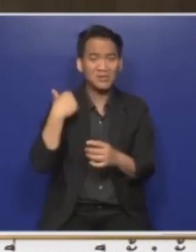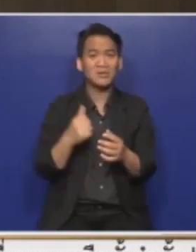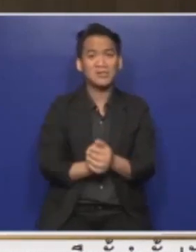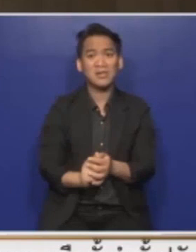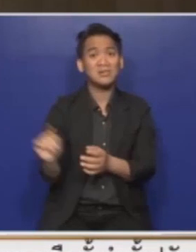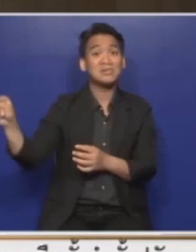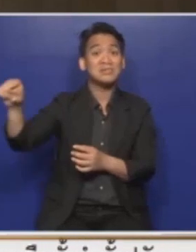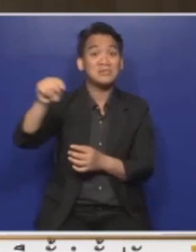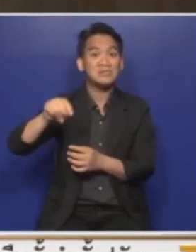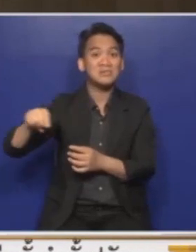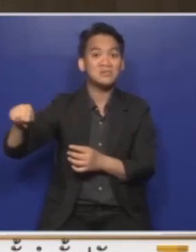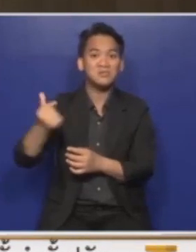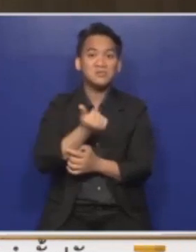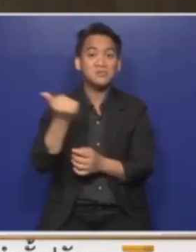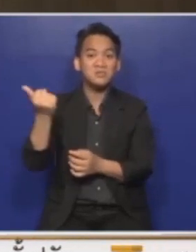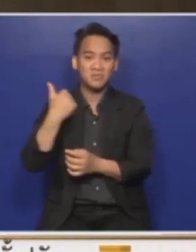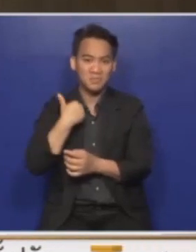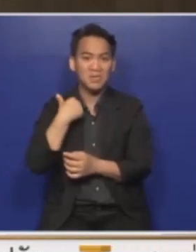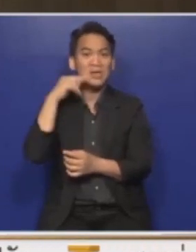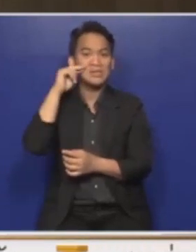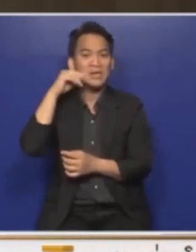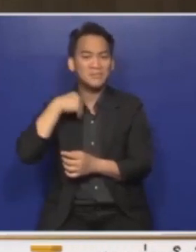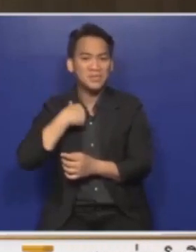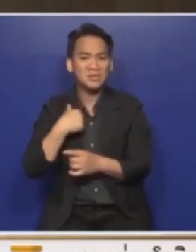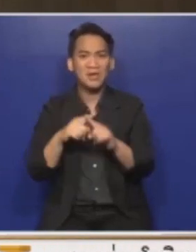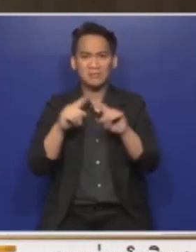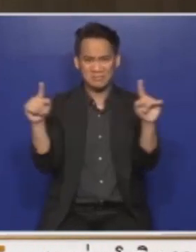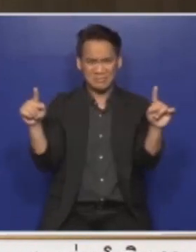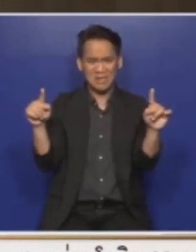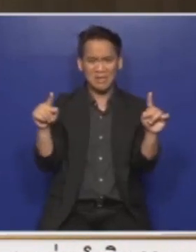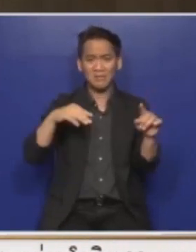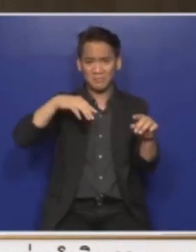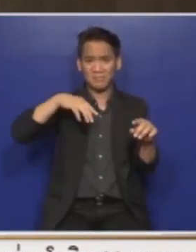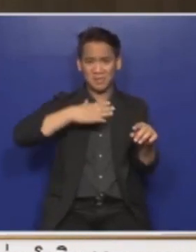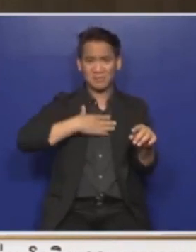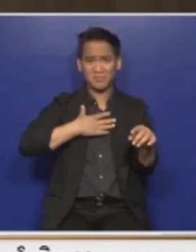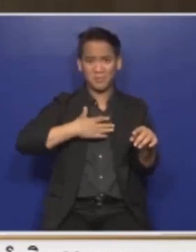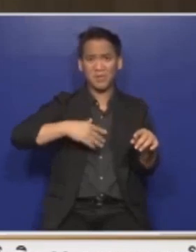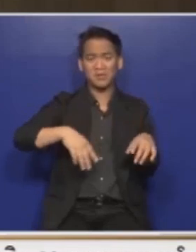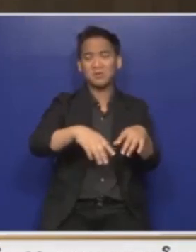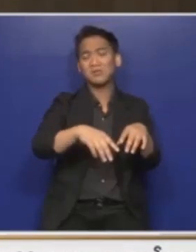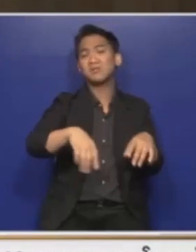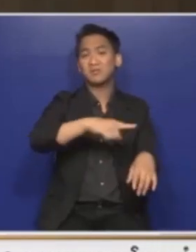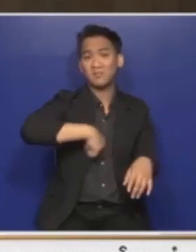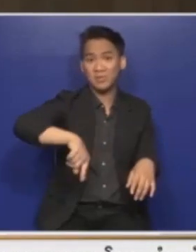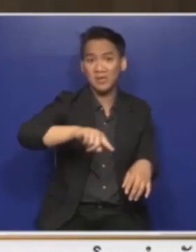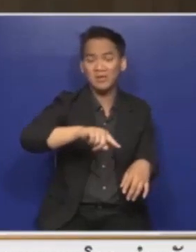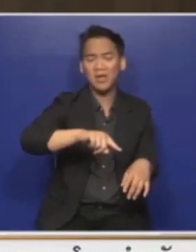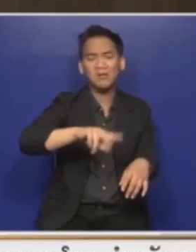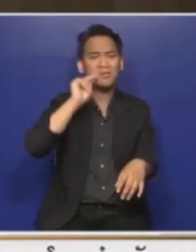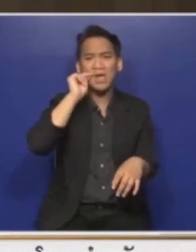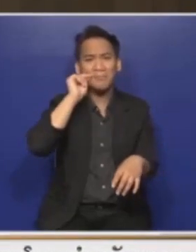านผมเองนะครับก็กลับวิงบอลเหลือตรงนี้ที่เดียวแล้วครับท่านประธานที่จะได้รับความช่วยเห